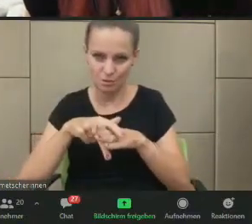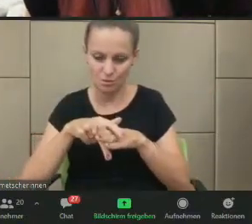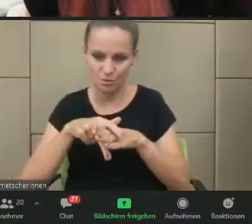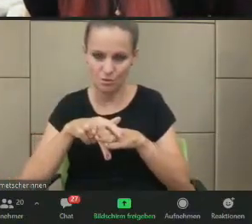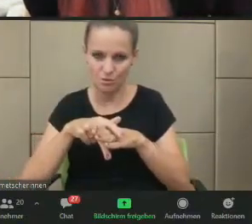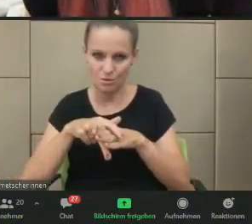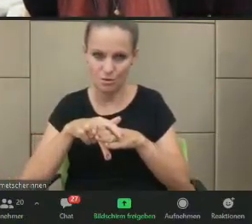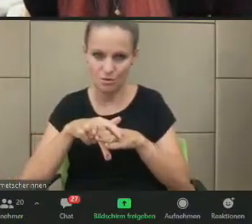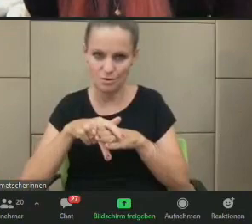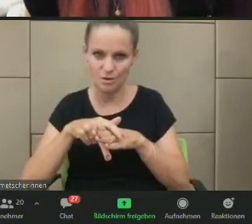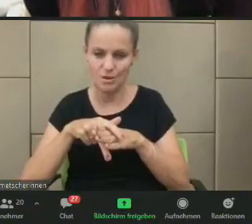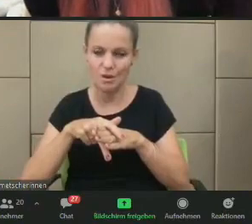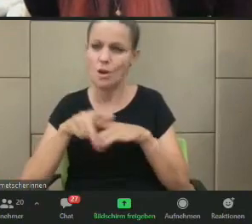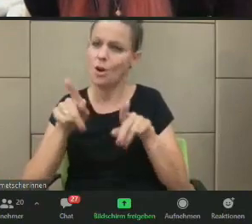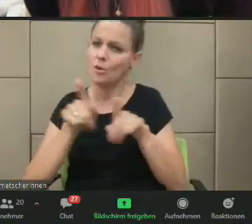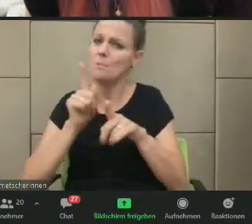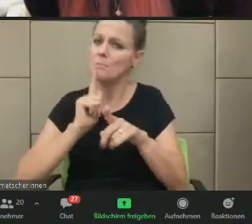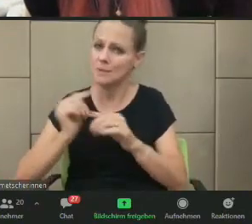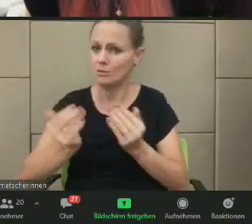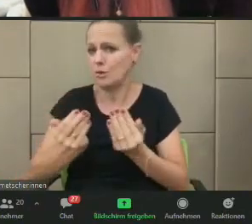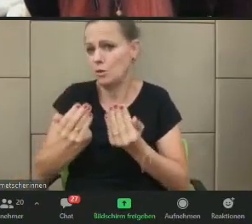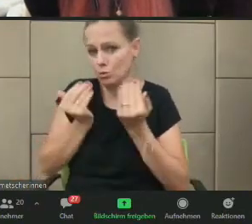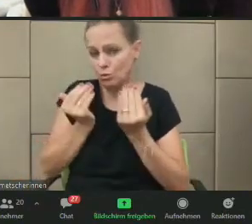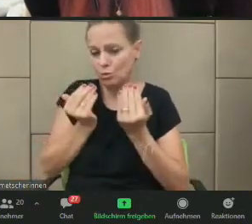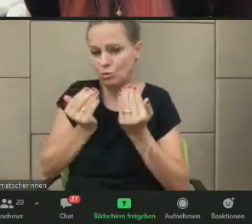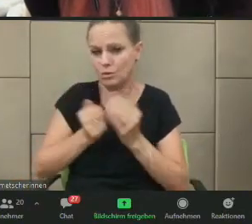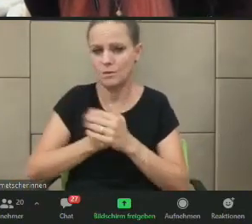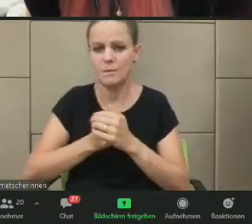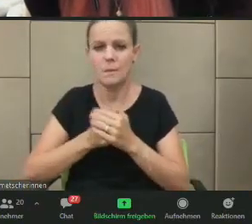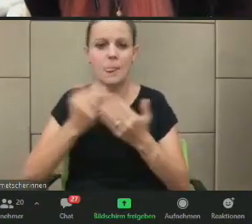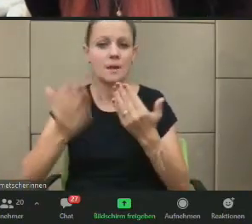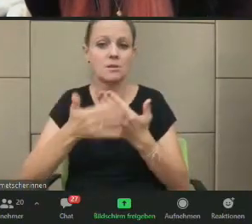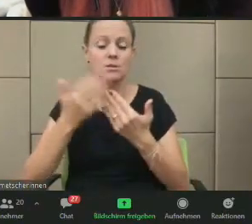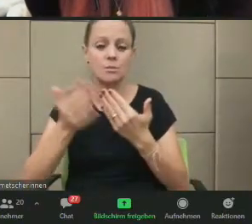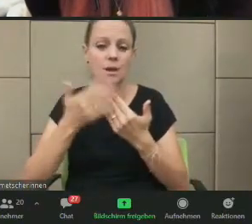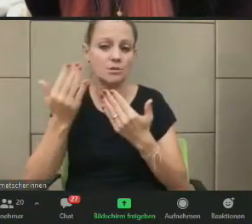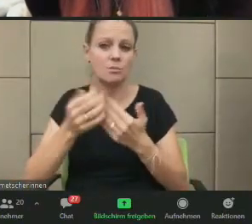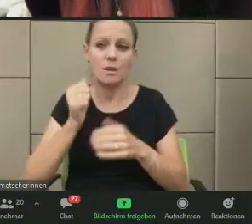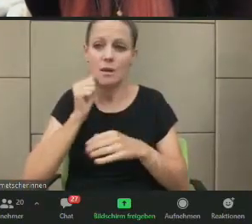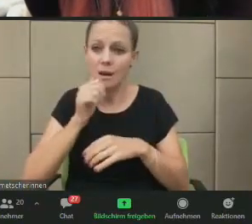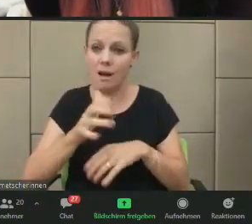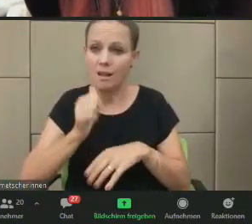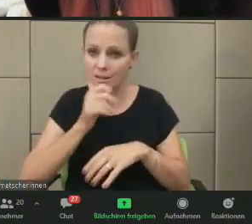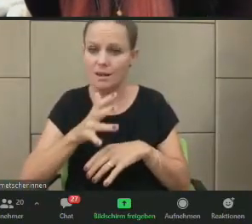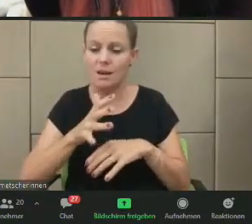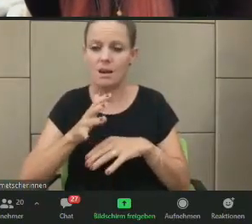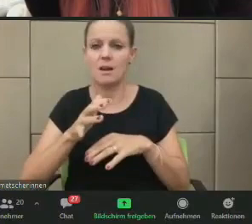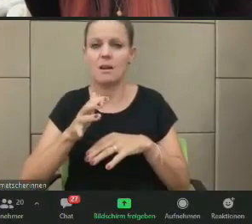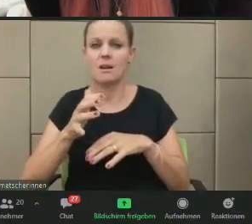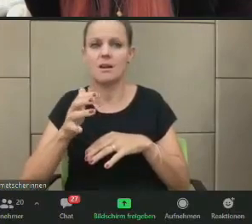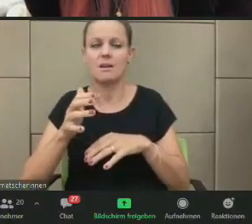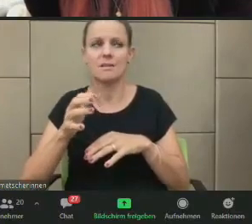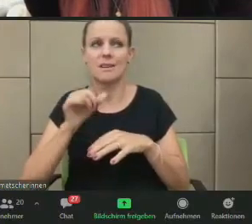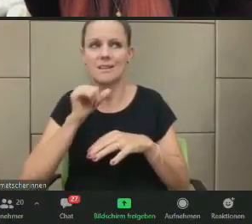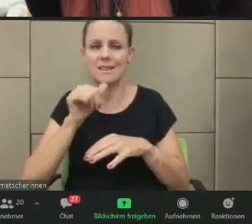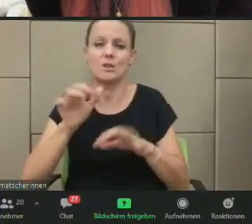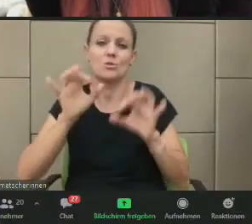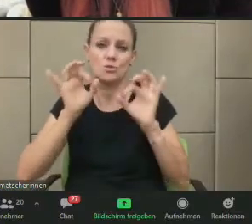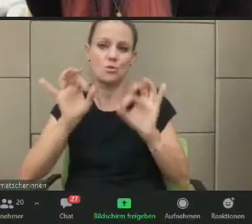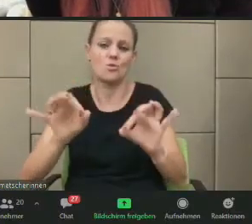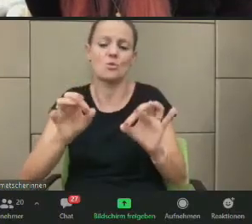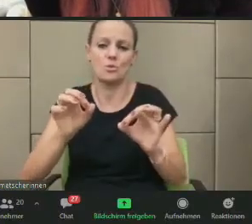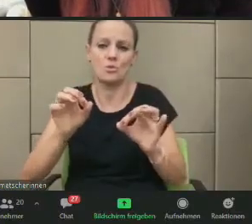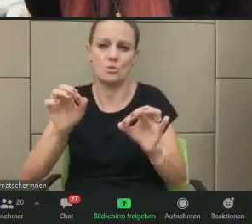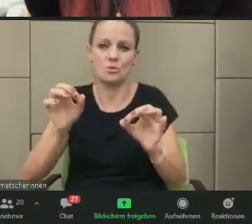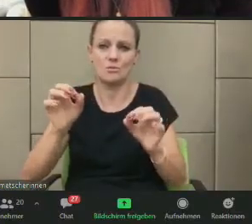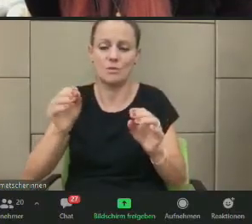und auch ein bisschen ein Schutz ist, weil wenn du dich im Alltag oder in nicht so zurechtfindest, dann kannst du das